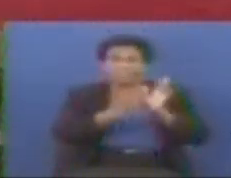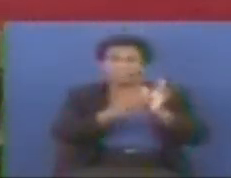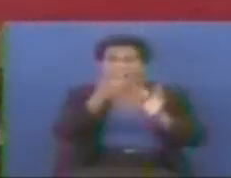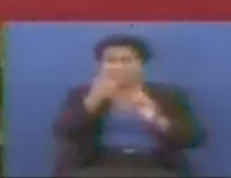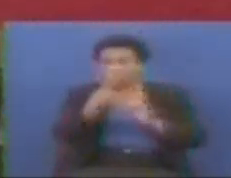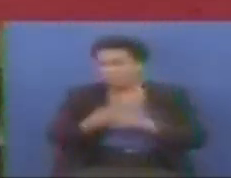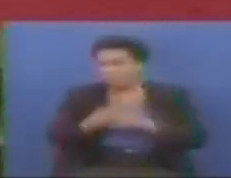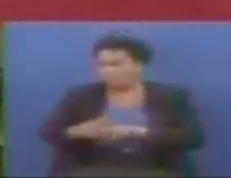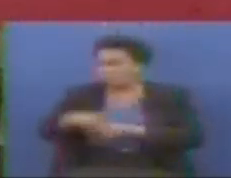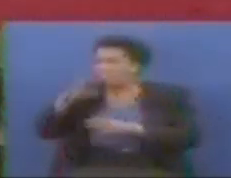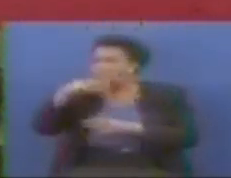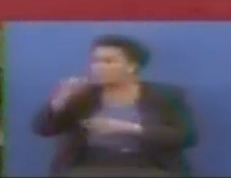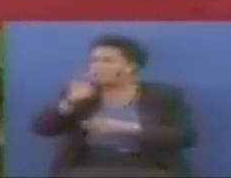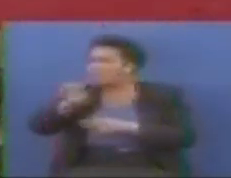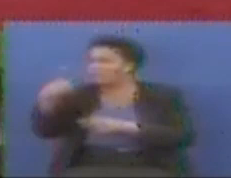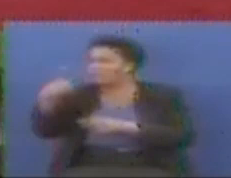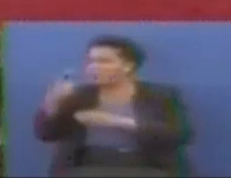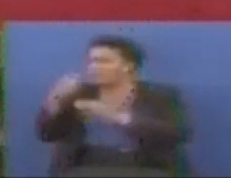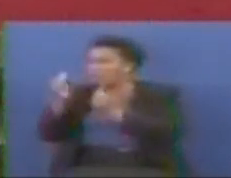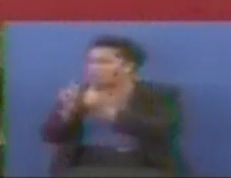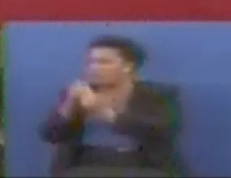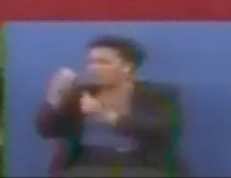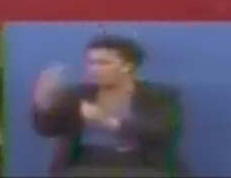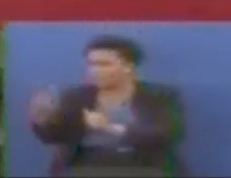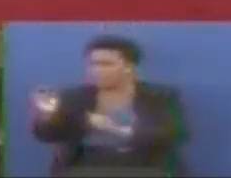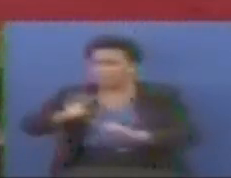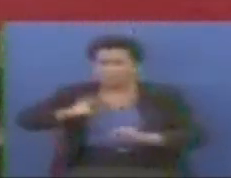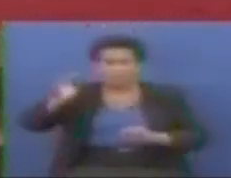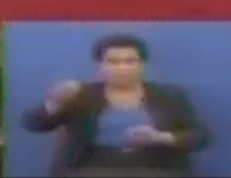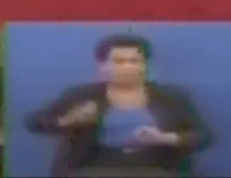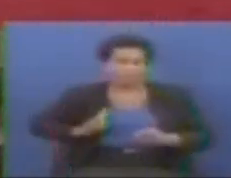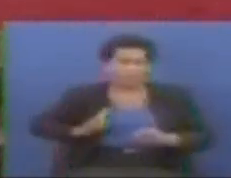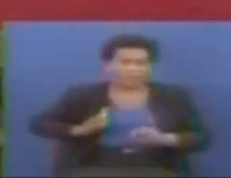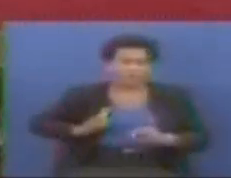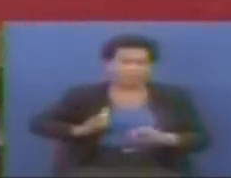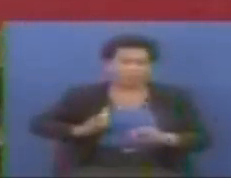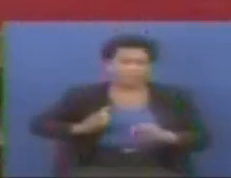mwaka 2016, idadi ya makosa ni